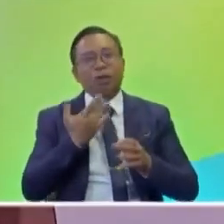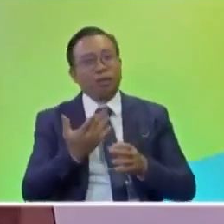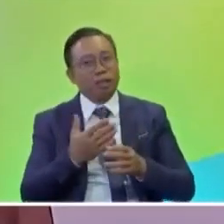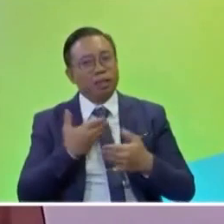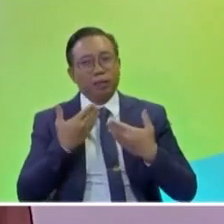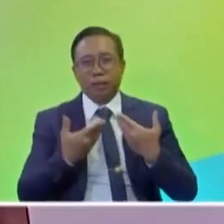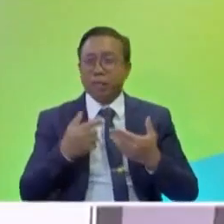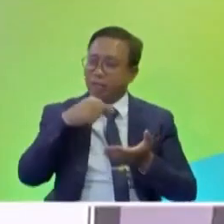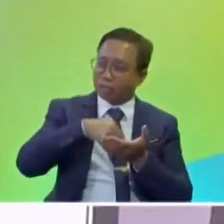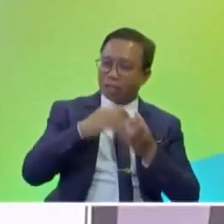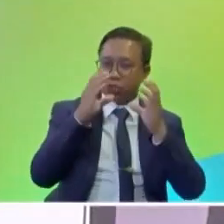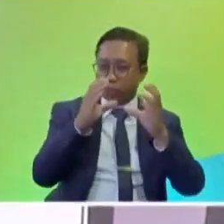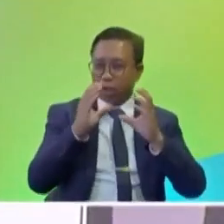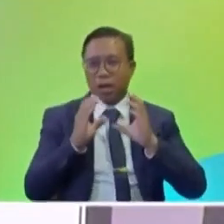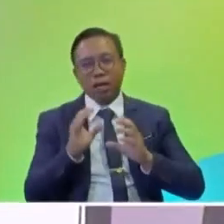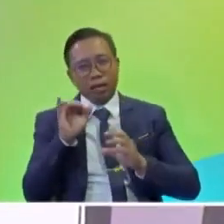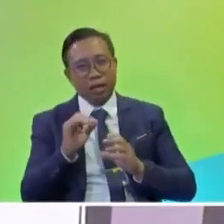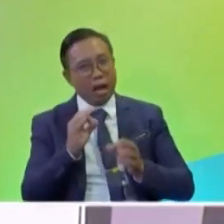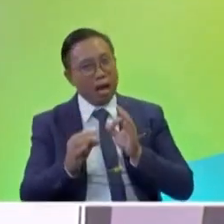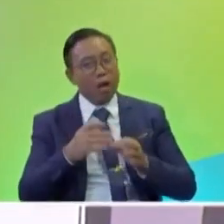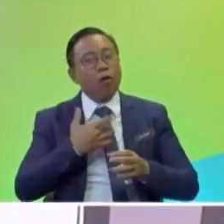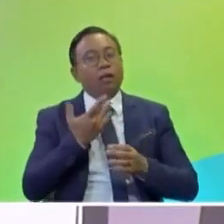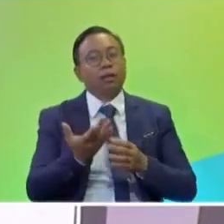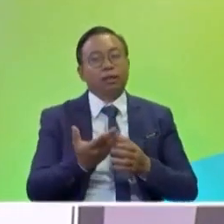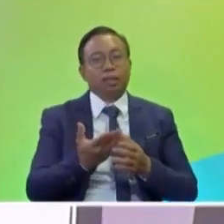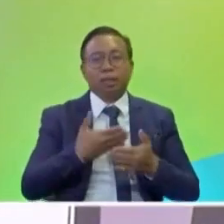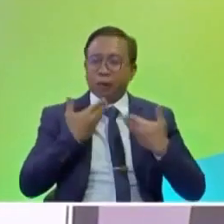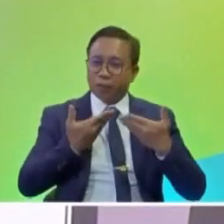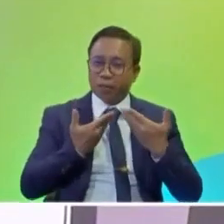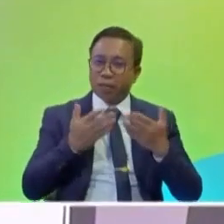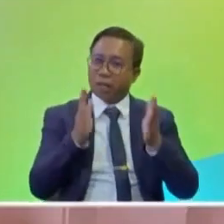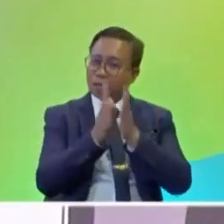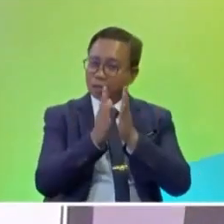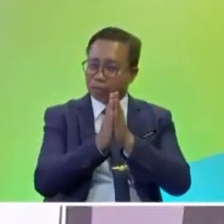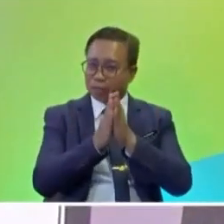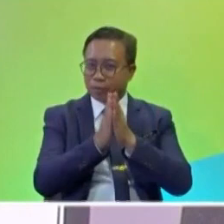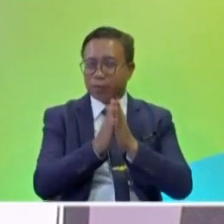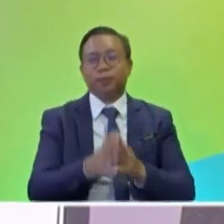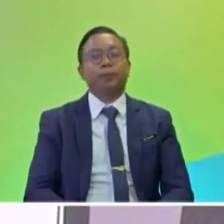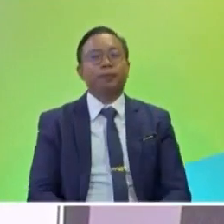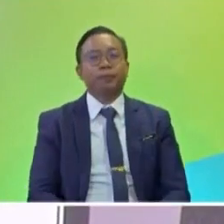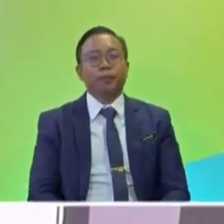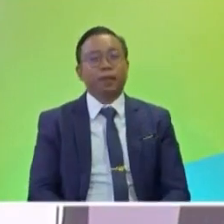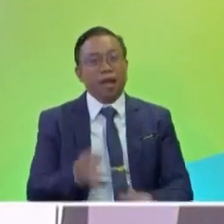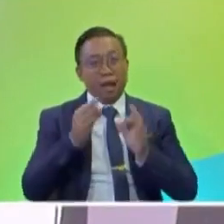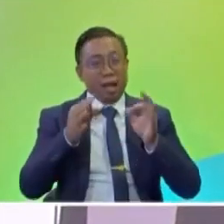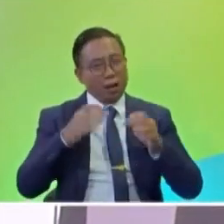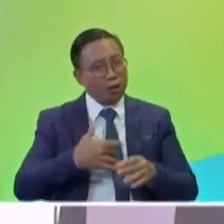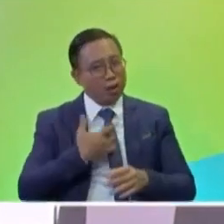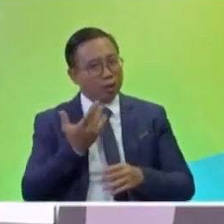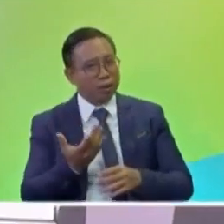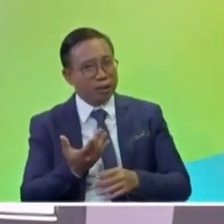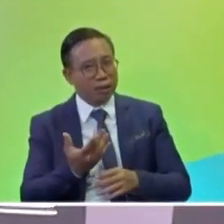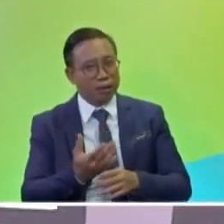gembira, beginilah caranya. Kalau rasa gembira, tepuk tangan. Kalau rasa